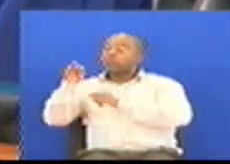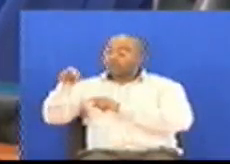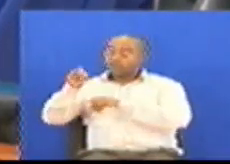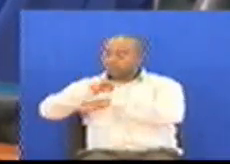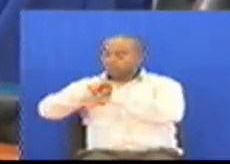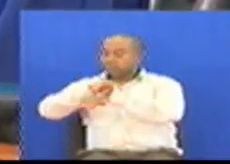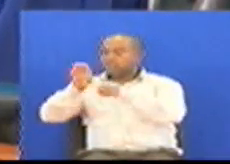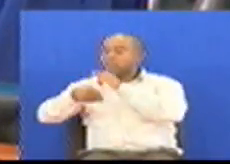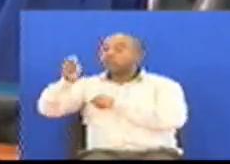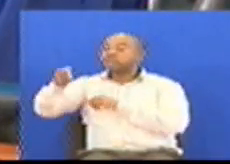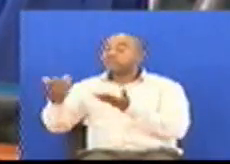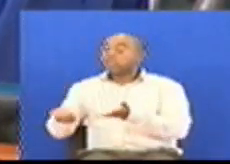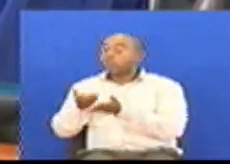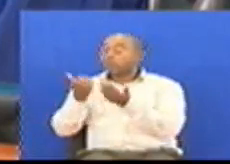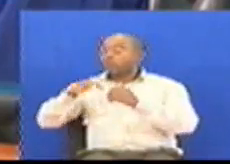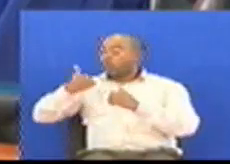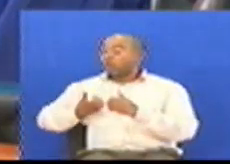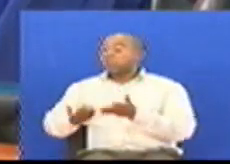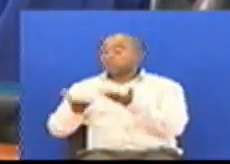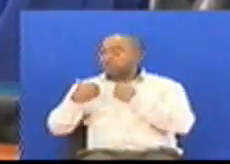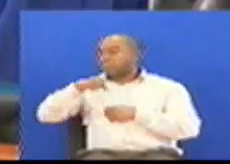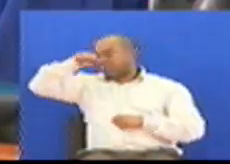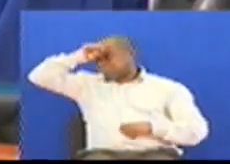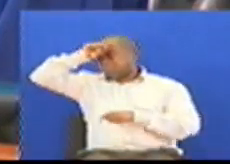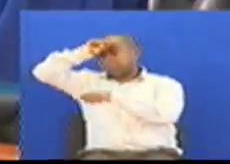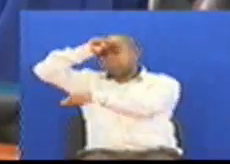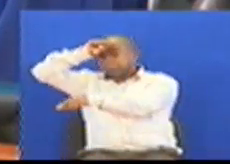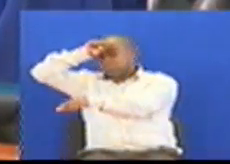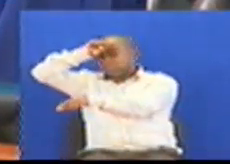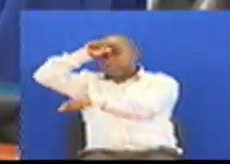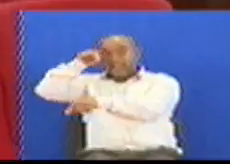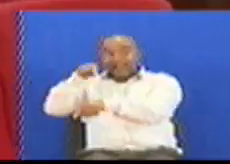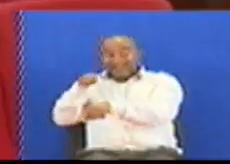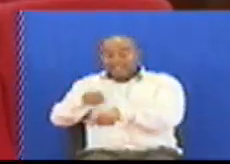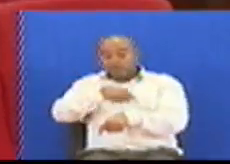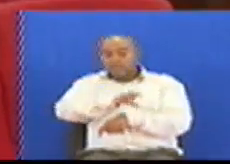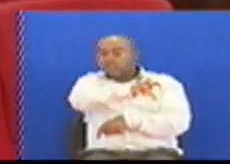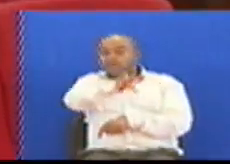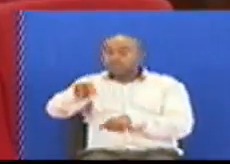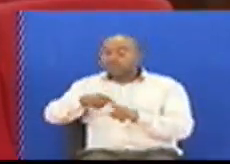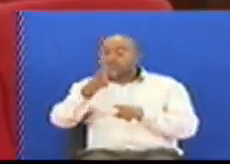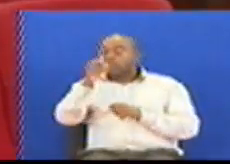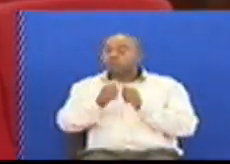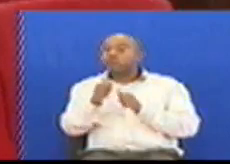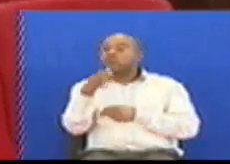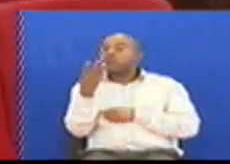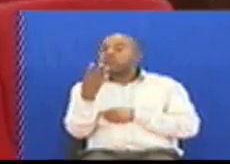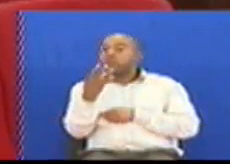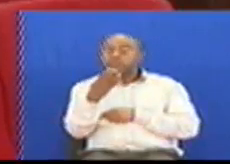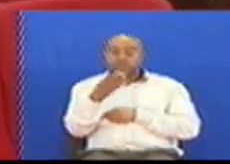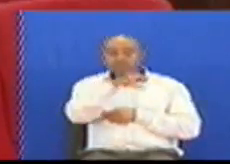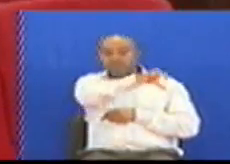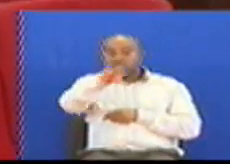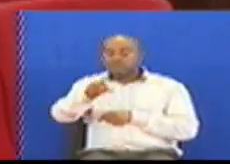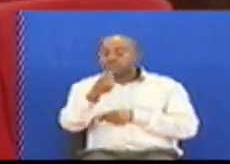sababu wanawake wanaweza. Leo kwenye majimbo 214 ni majimbo 25